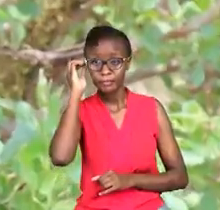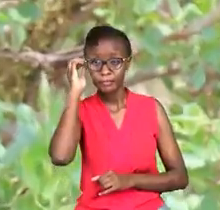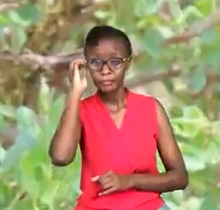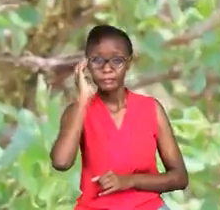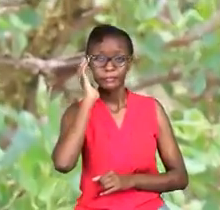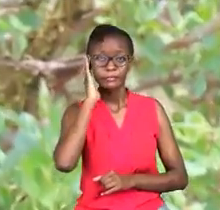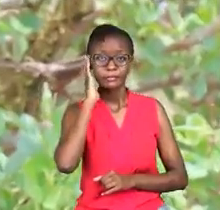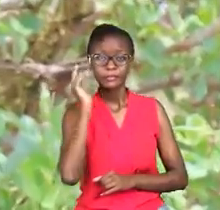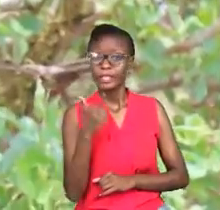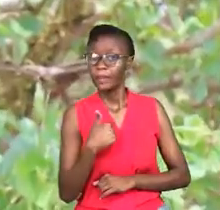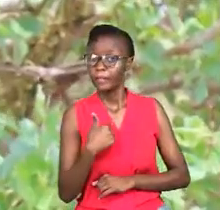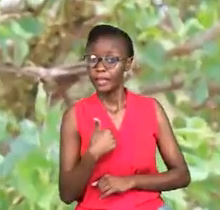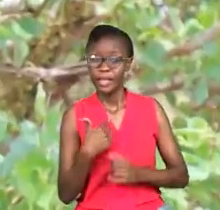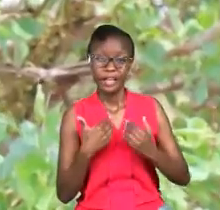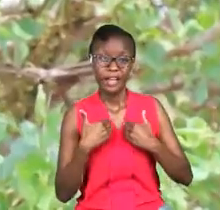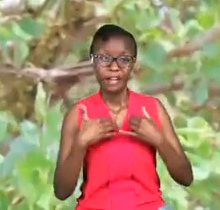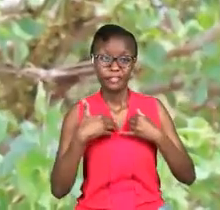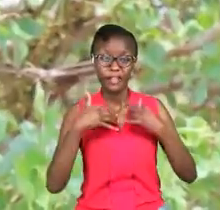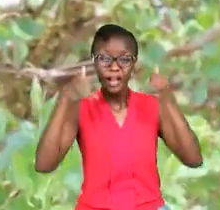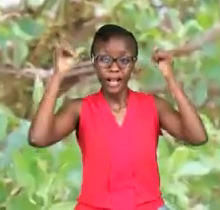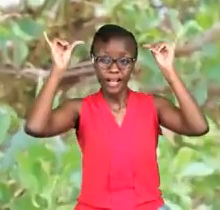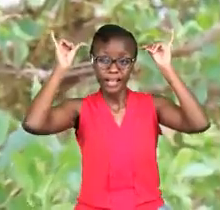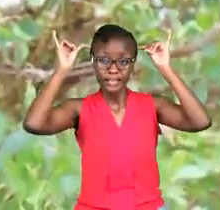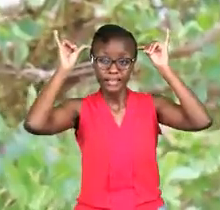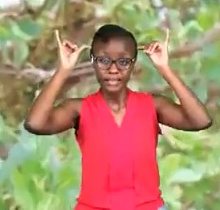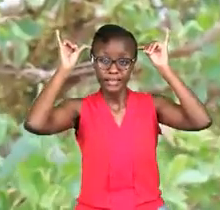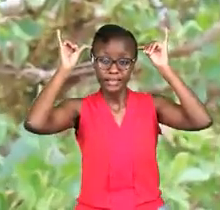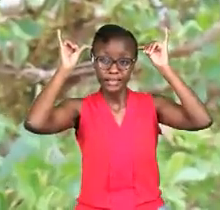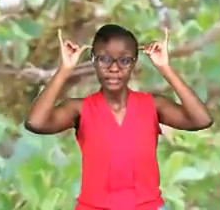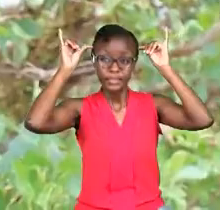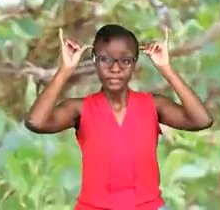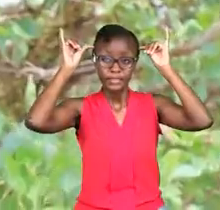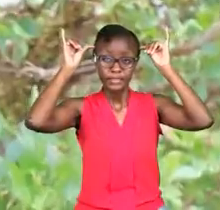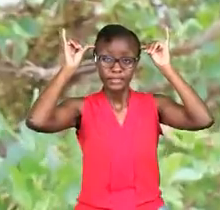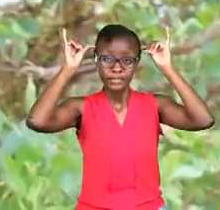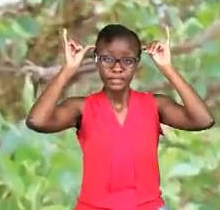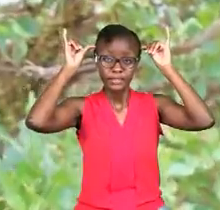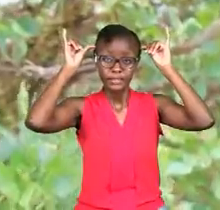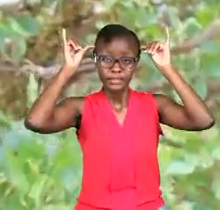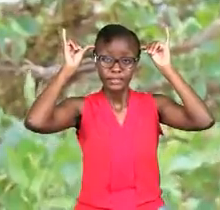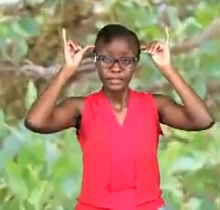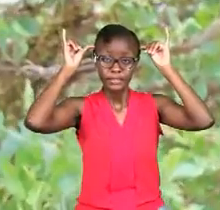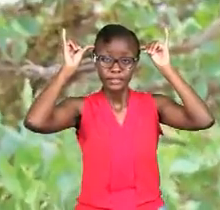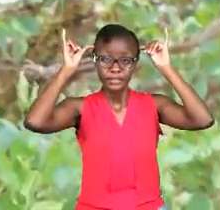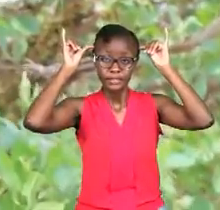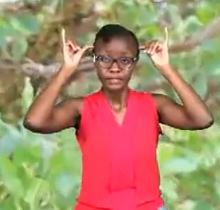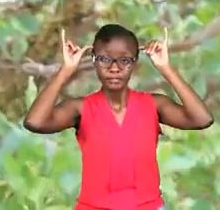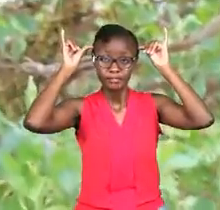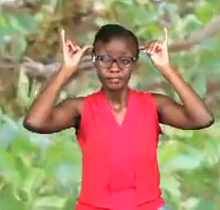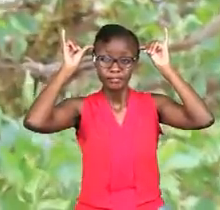mmoja ng'ombe. Mali yangu ilikuwa ng'ombe. Nilikuwa mmoja ng'ombe.